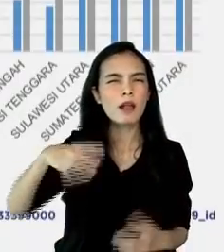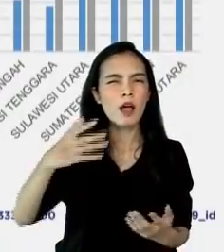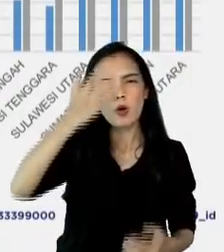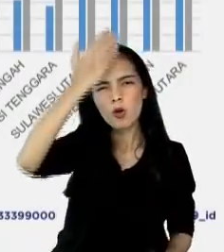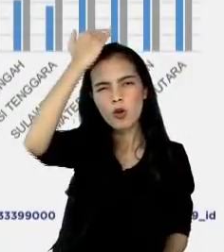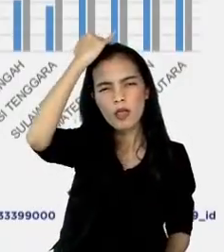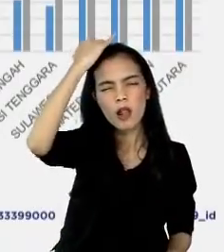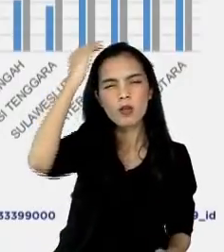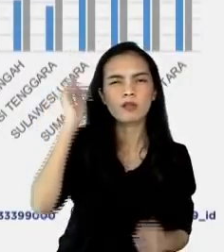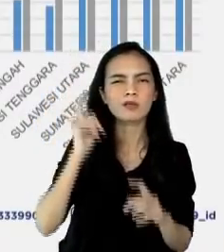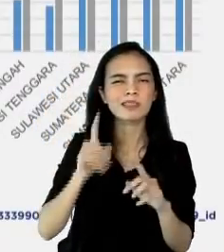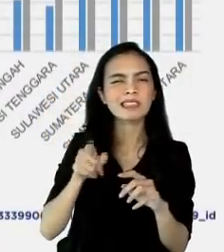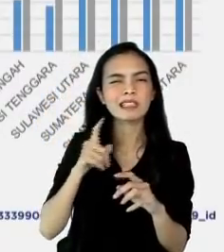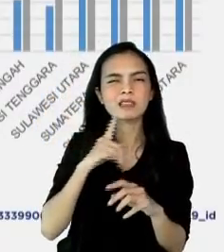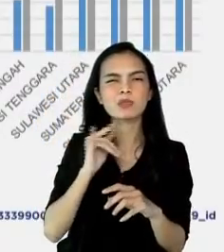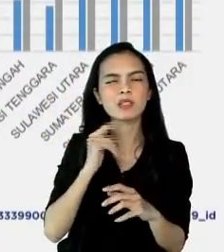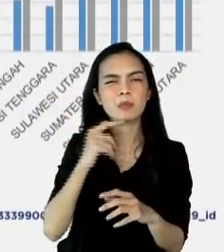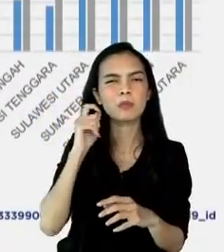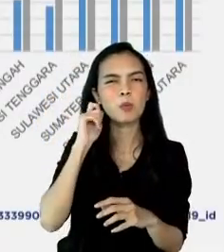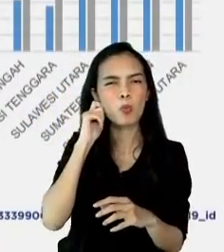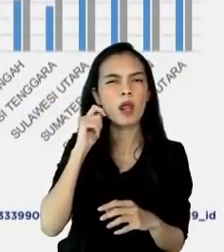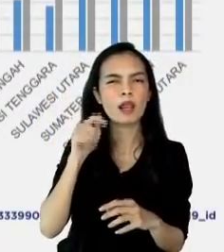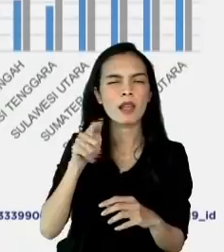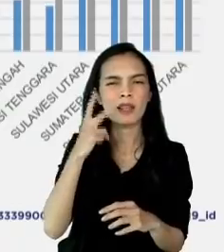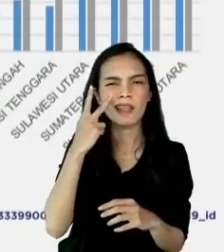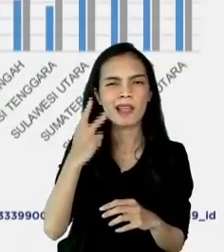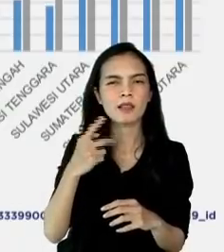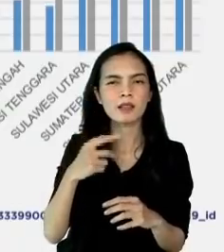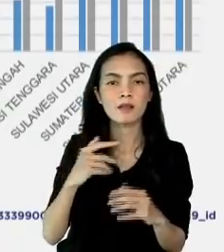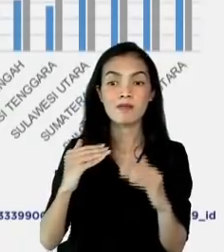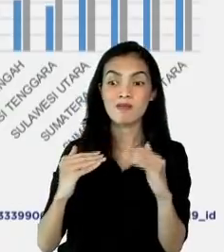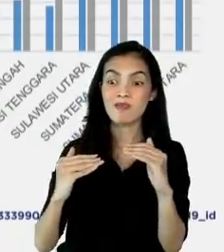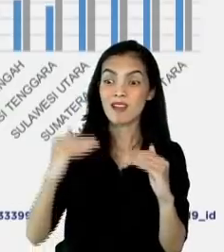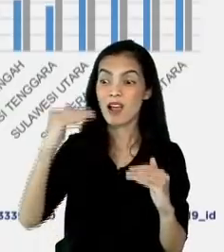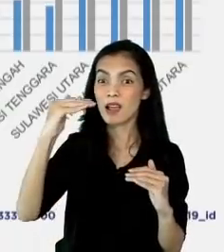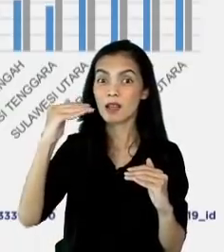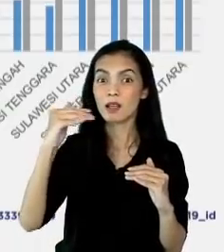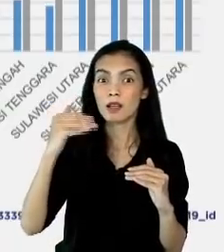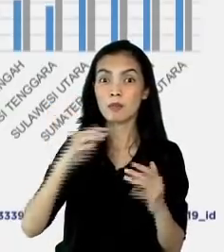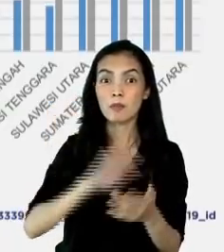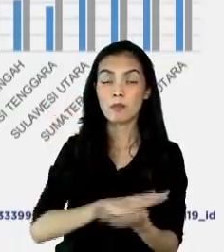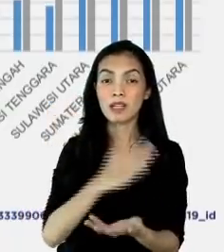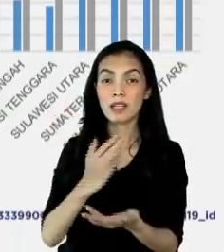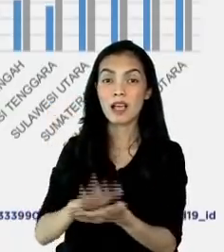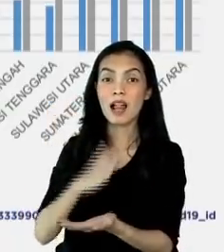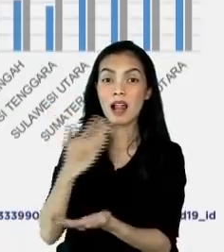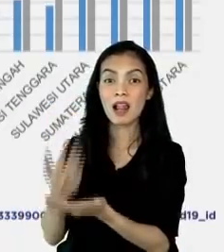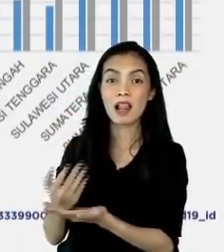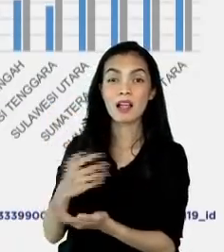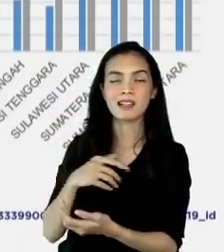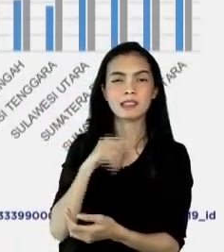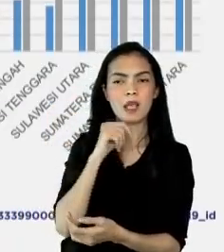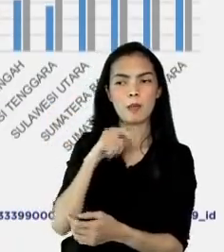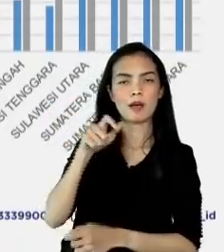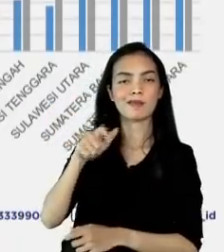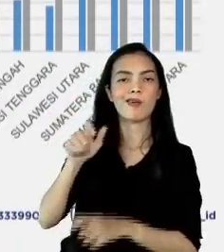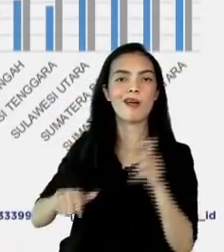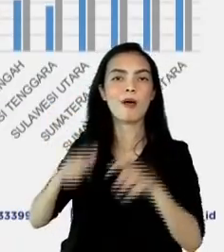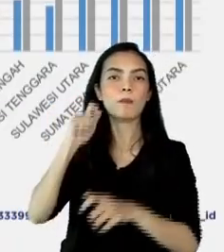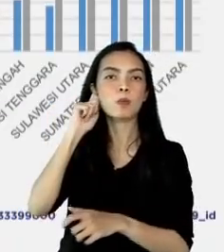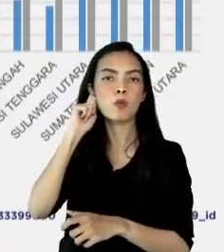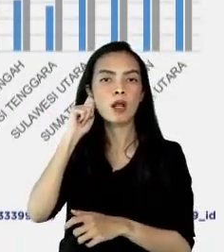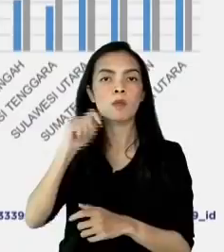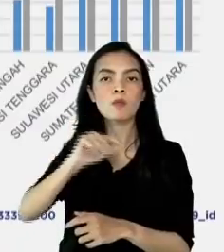tapi highlight-nya adalah perempuan ya, grafik yang di bawah, terjadi peningkatan distribusi kematian pada pasien perempuan di bulan